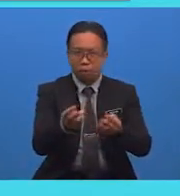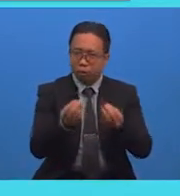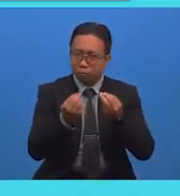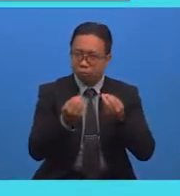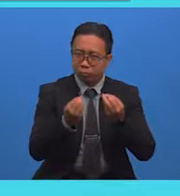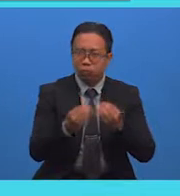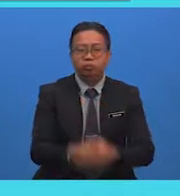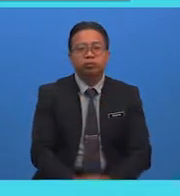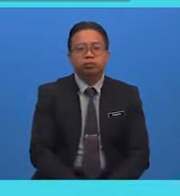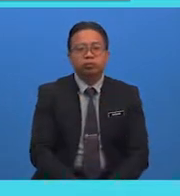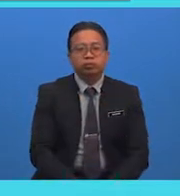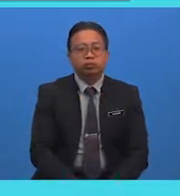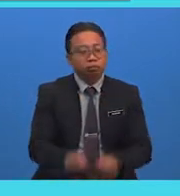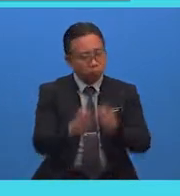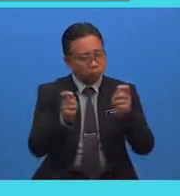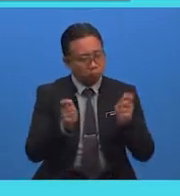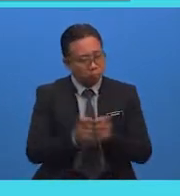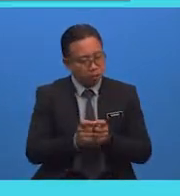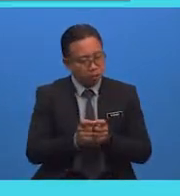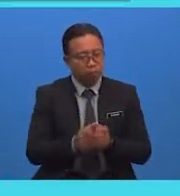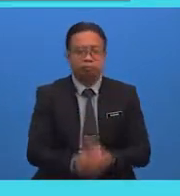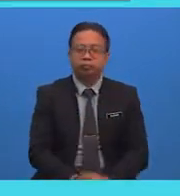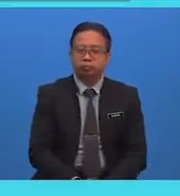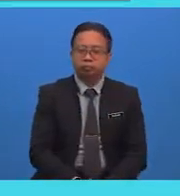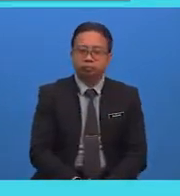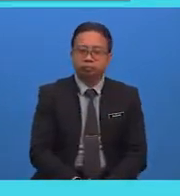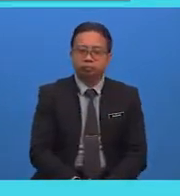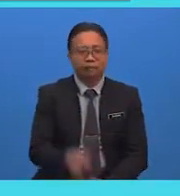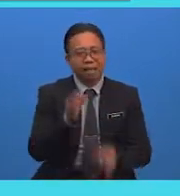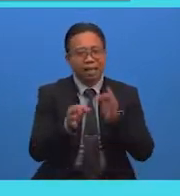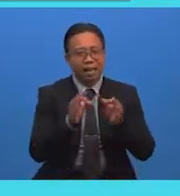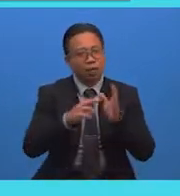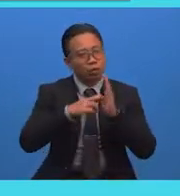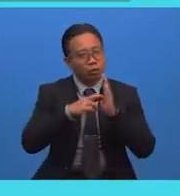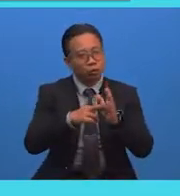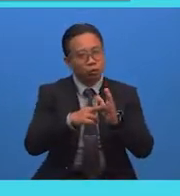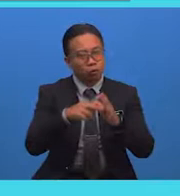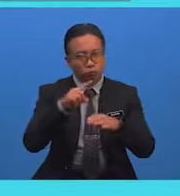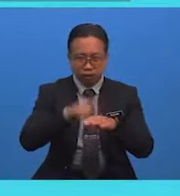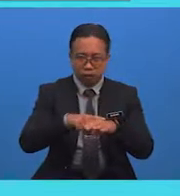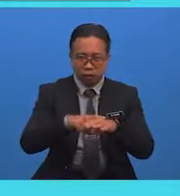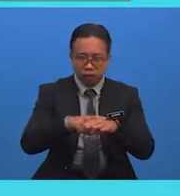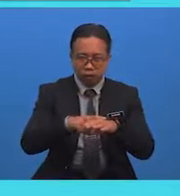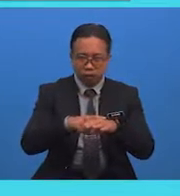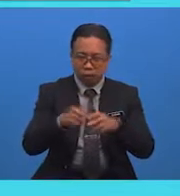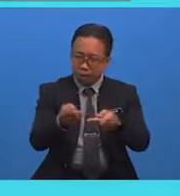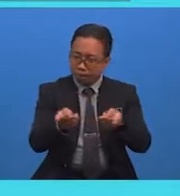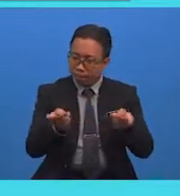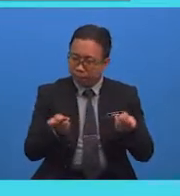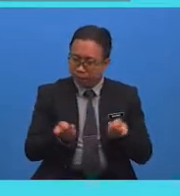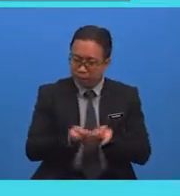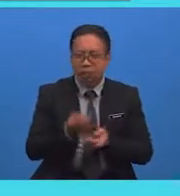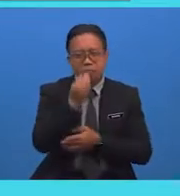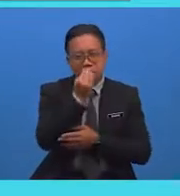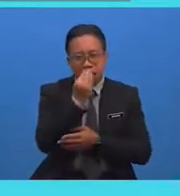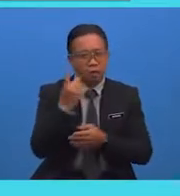berdasarkan sesuatu keadaan atau situasi. Kalau merujuk kepada sepinggan hidangan dalam menu